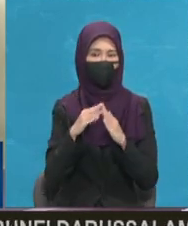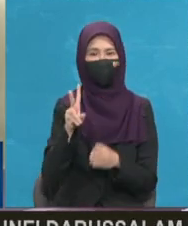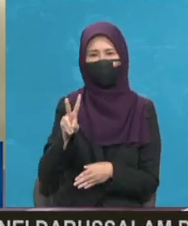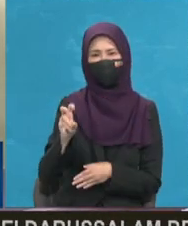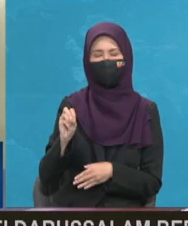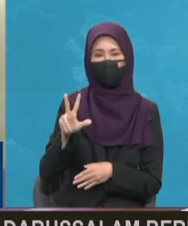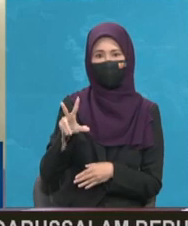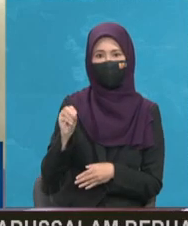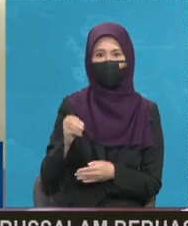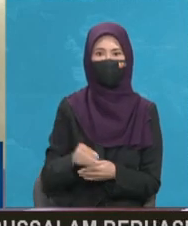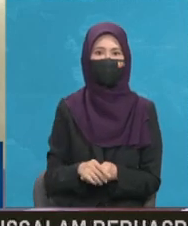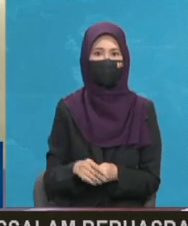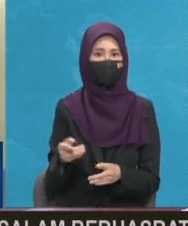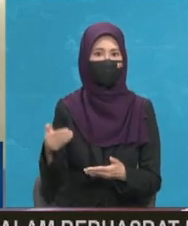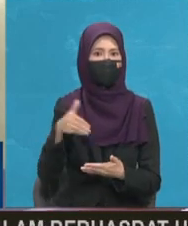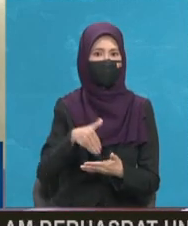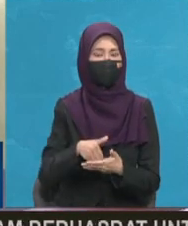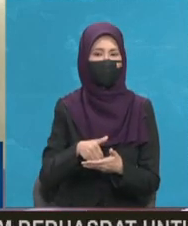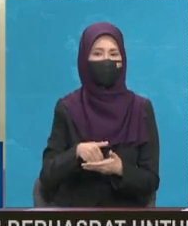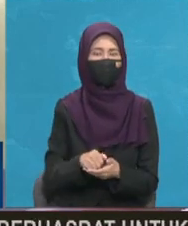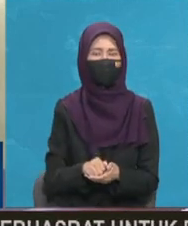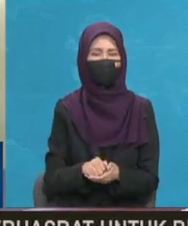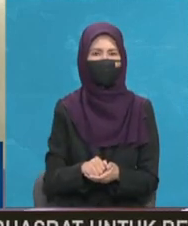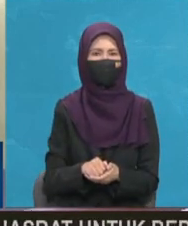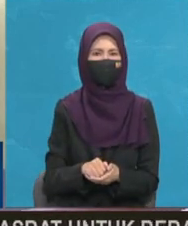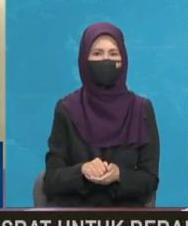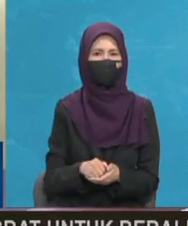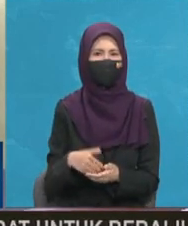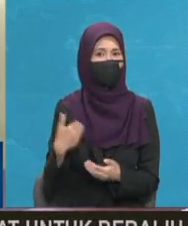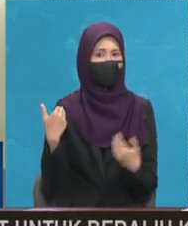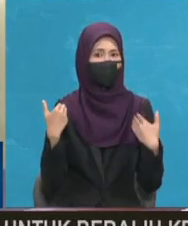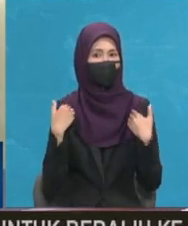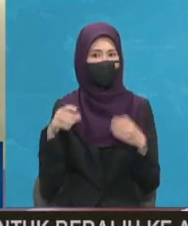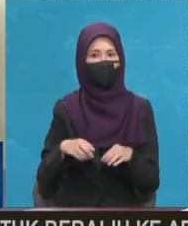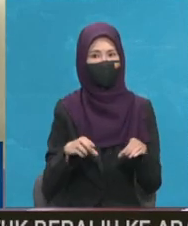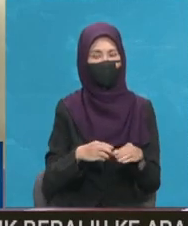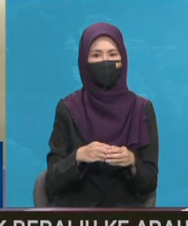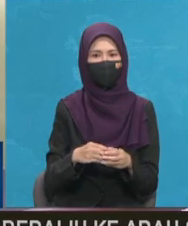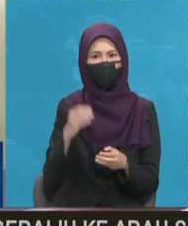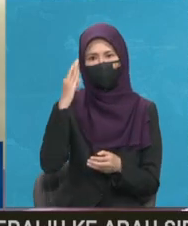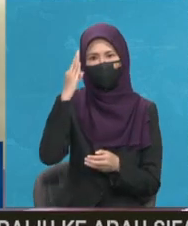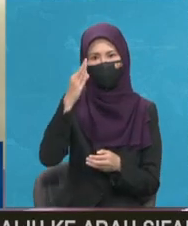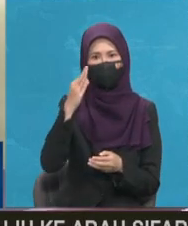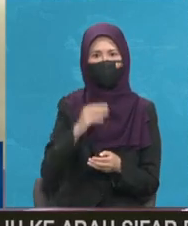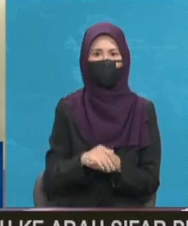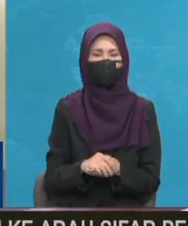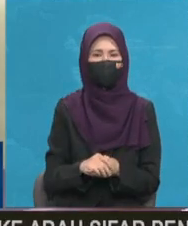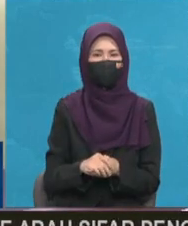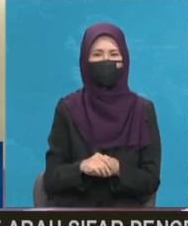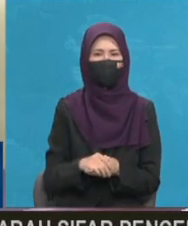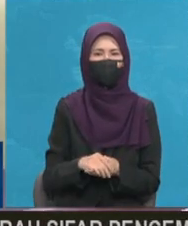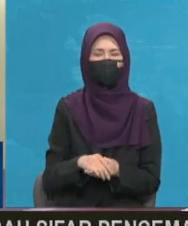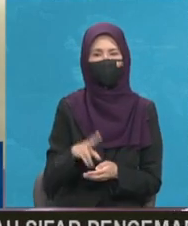trust our in-depth and we have Express our intention to move tua schnitzer